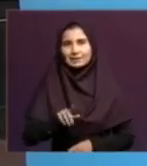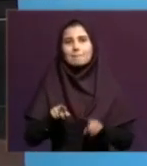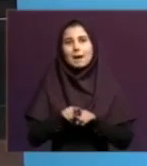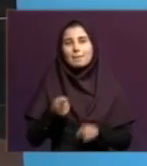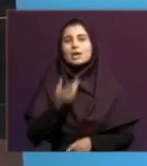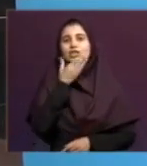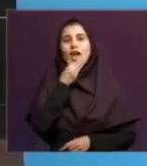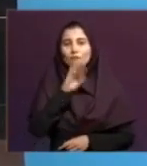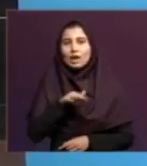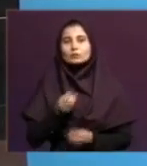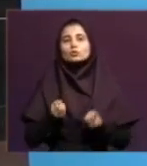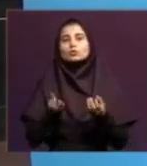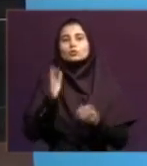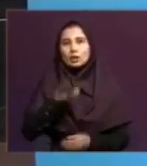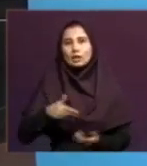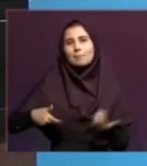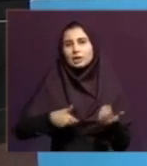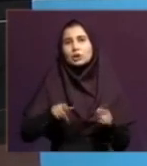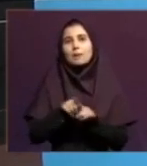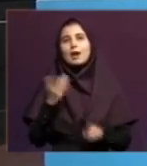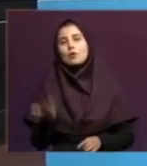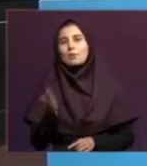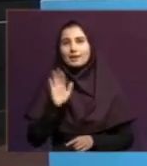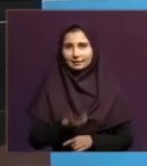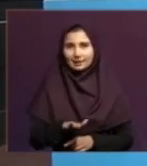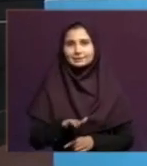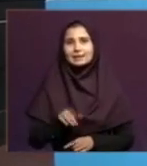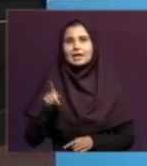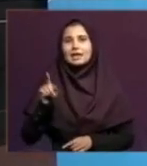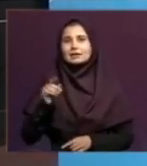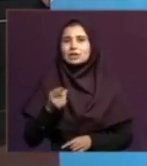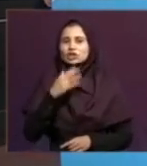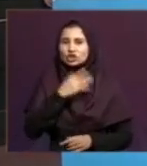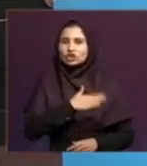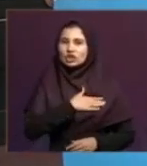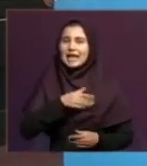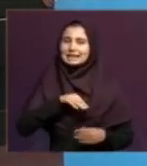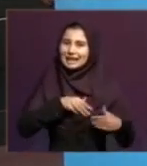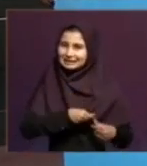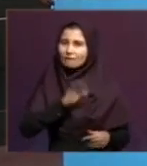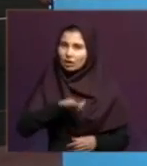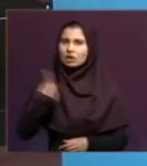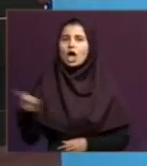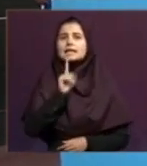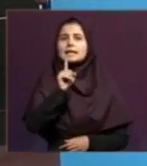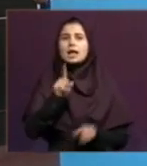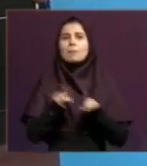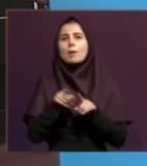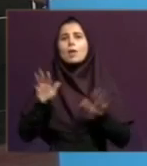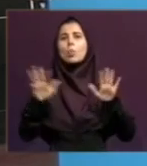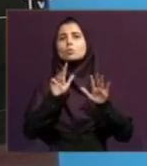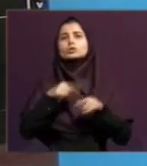همون سن بلوغ هستش توی نوزادان، توی بچهای شیرخوار تا 1 سال. معمولا بعدش خوب میشه که هورمونا دفع میشن، که اونا هم